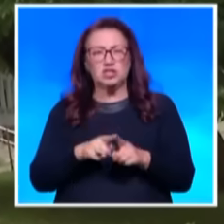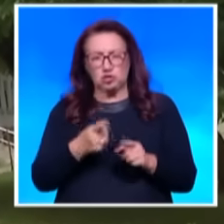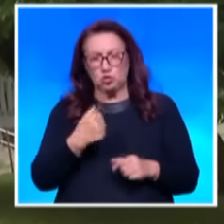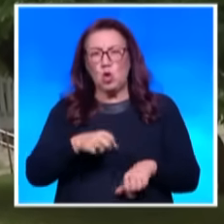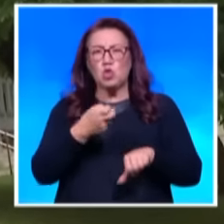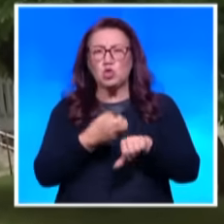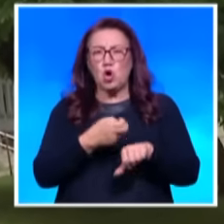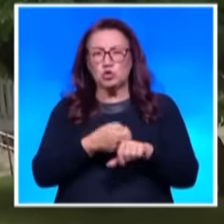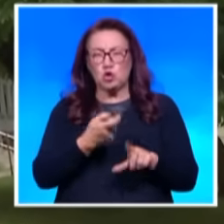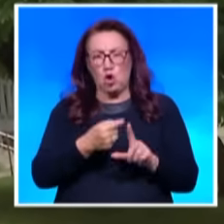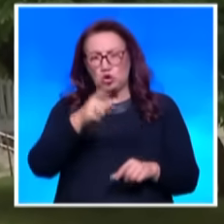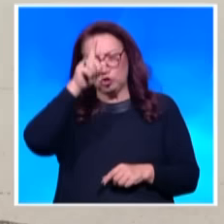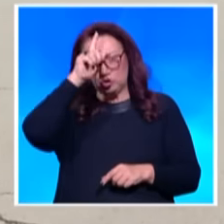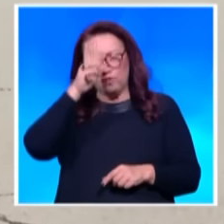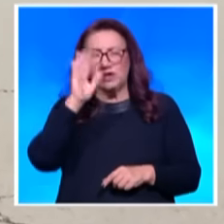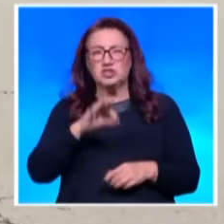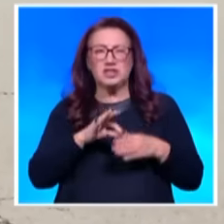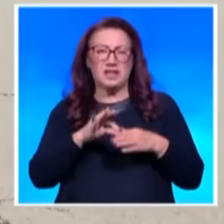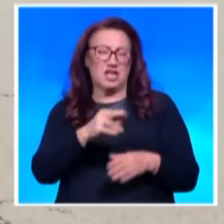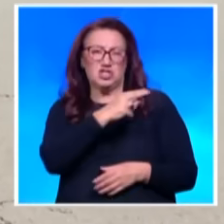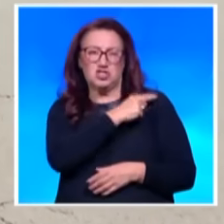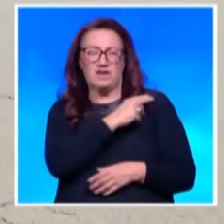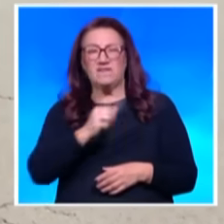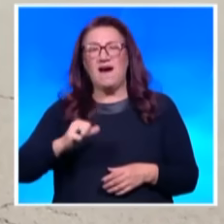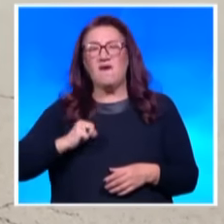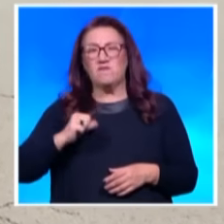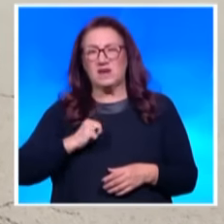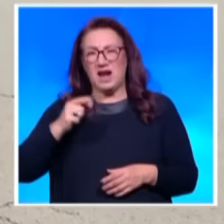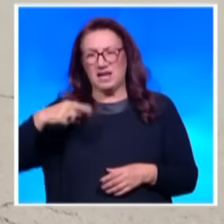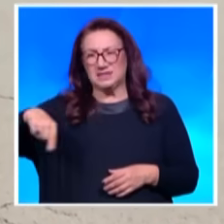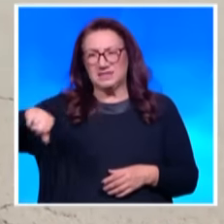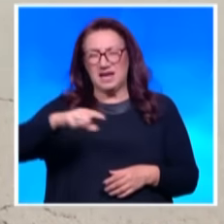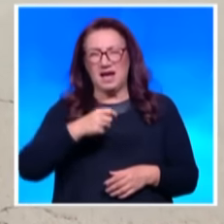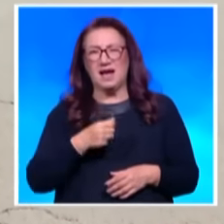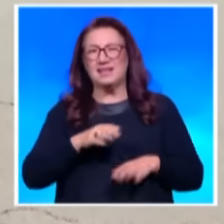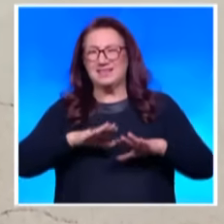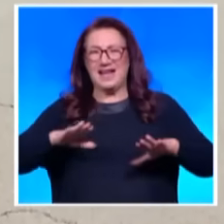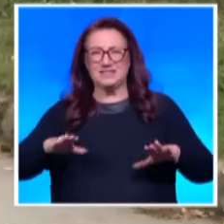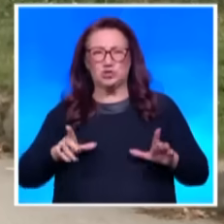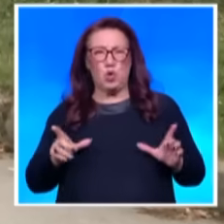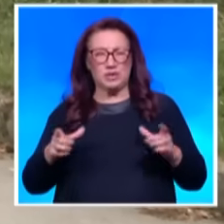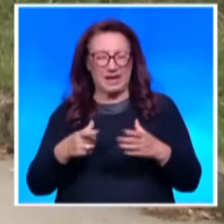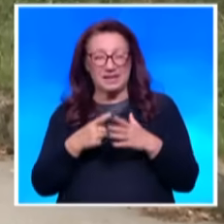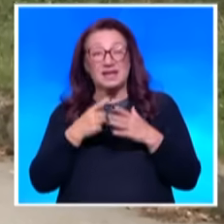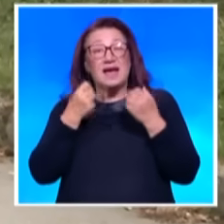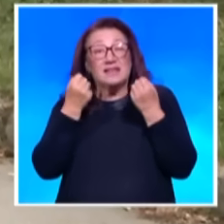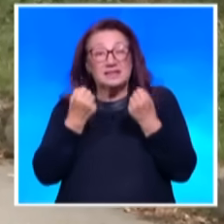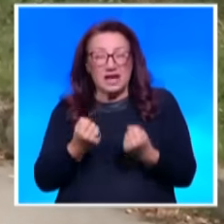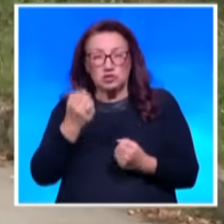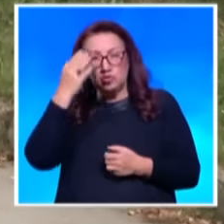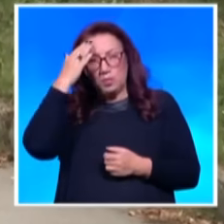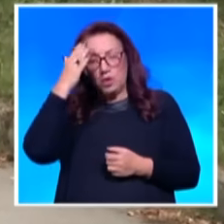да оглави врачанската педиатрия от септември, обяви кметът Каменов. По-тежките случаи ще се пренасочват към